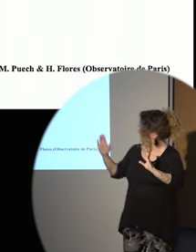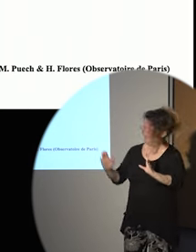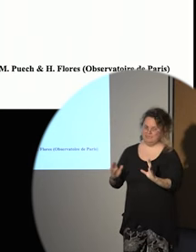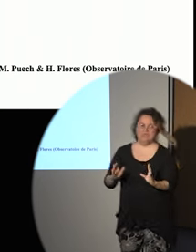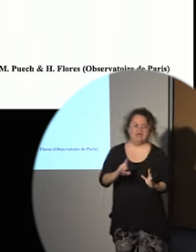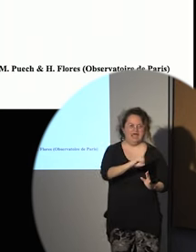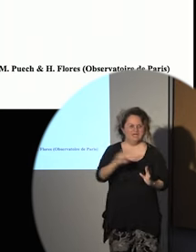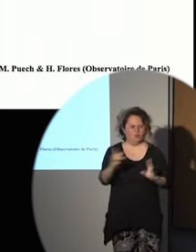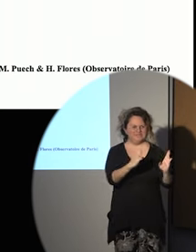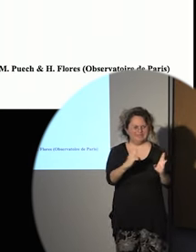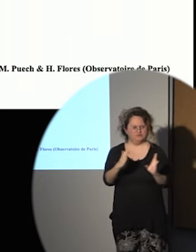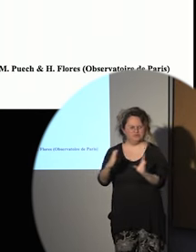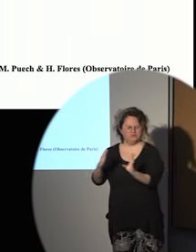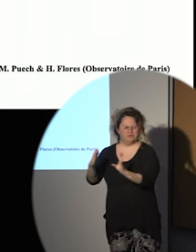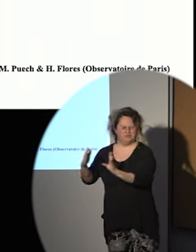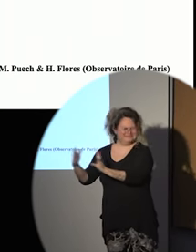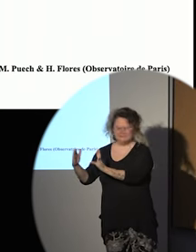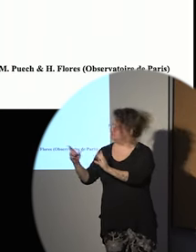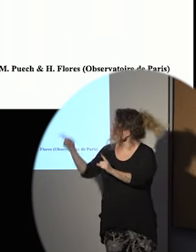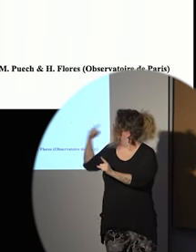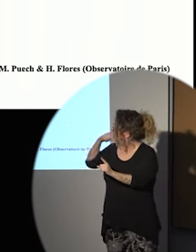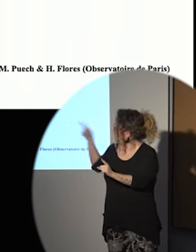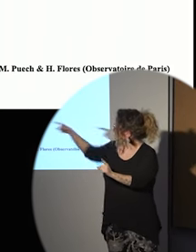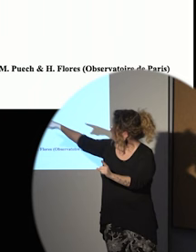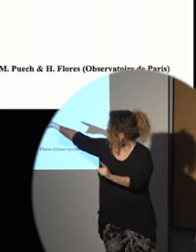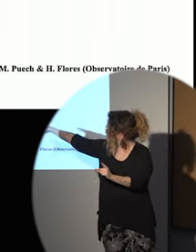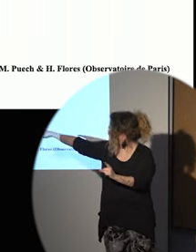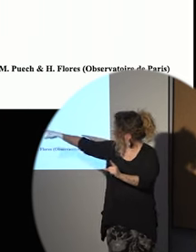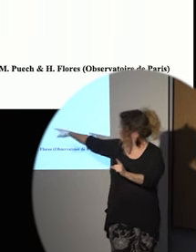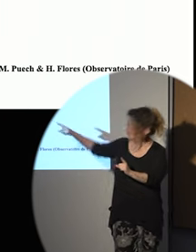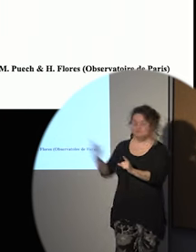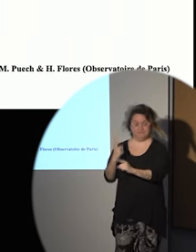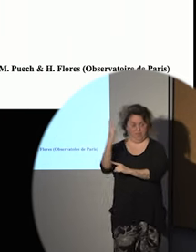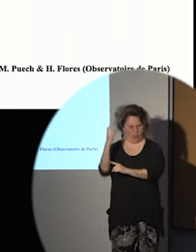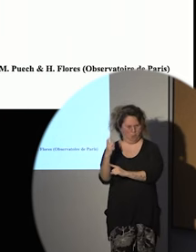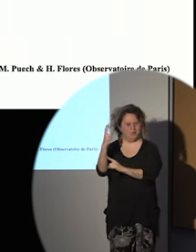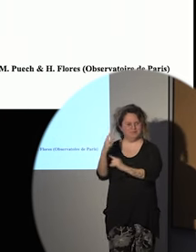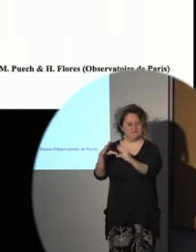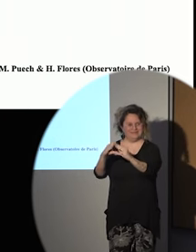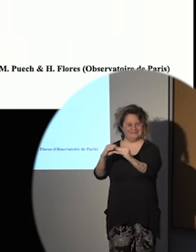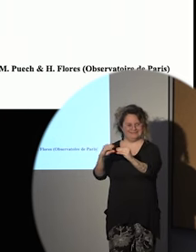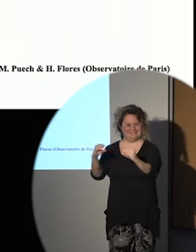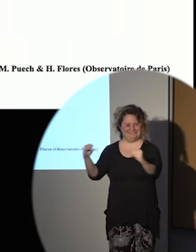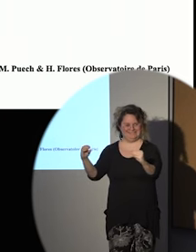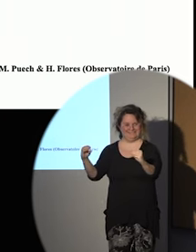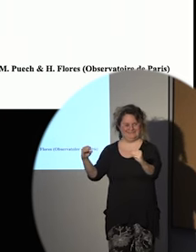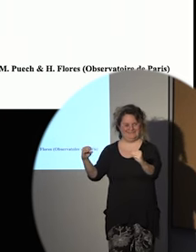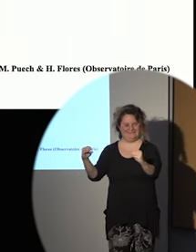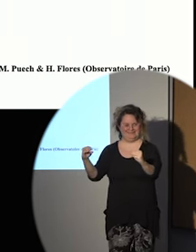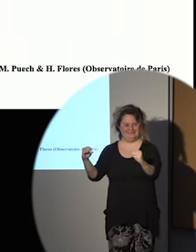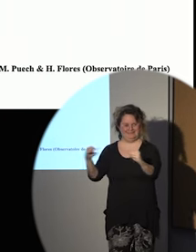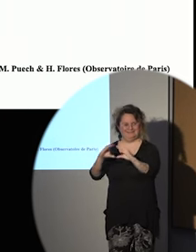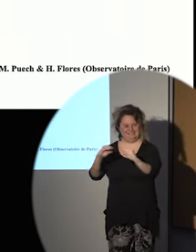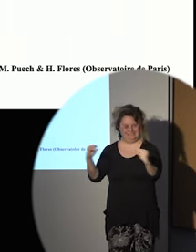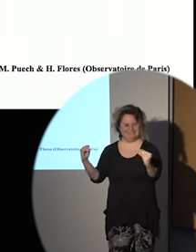appelle les galaxies lenticulaires, où on voit se former déjà un disque. Et lorsqu'on va continuer dans le diagramme dans cette